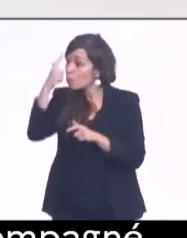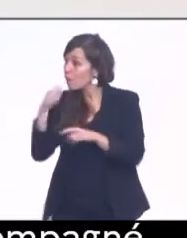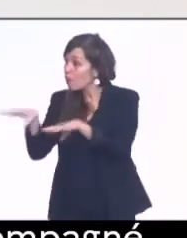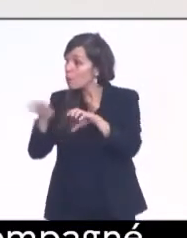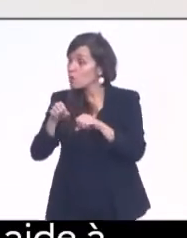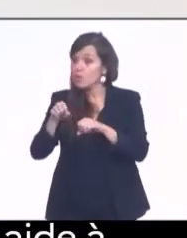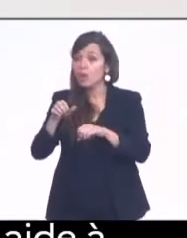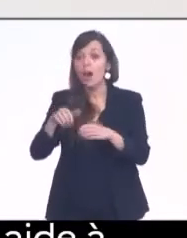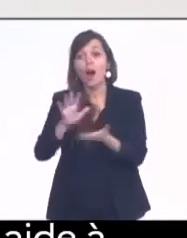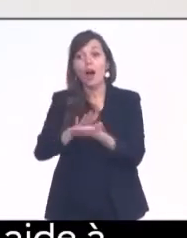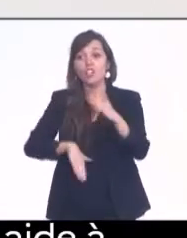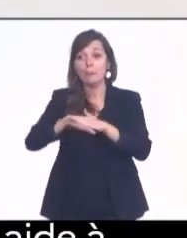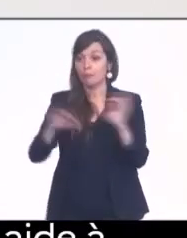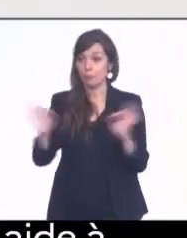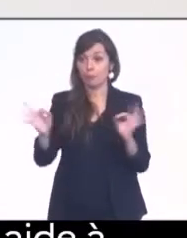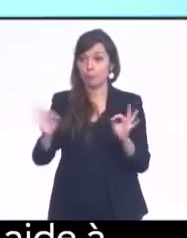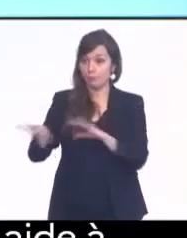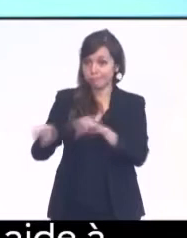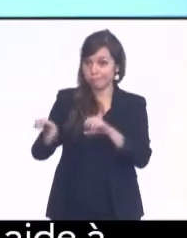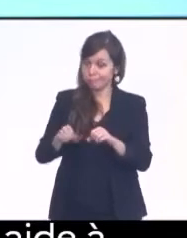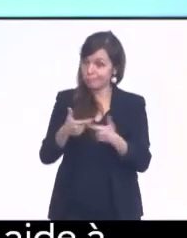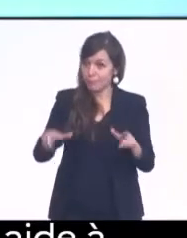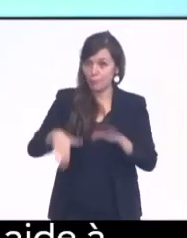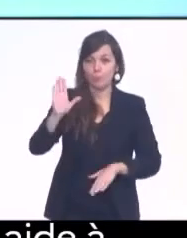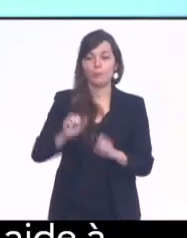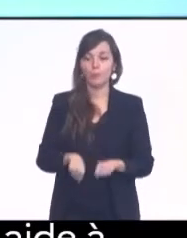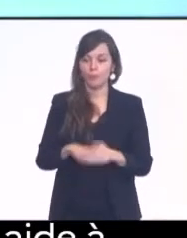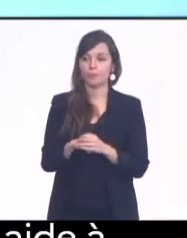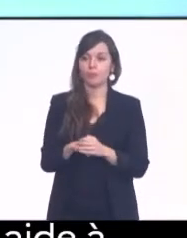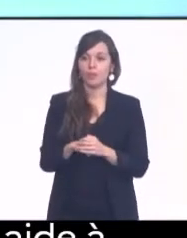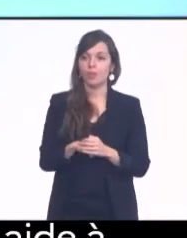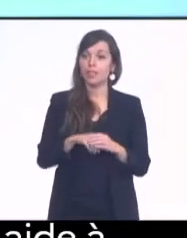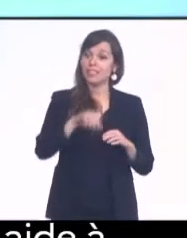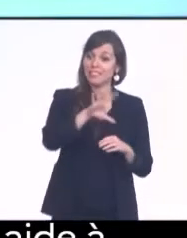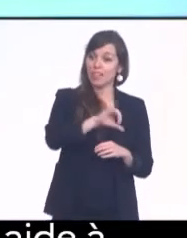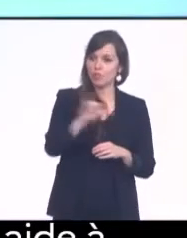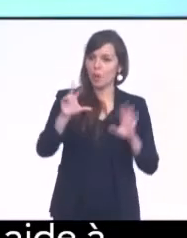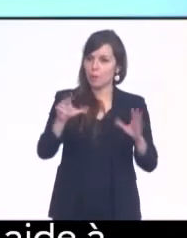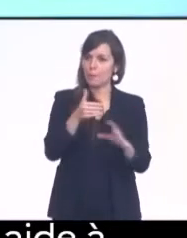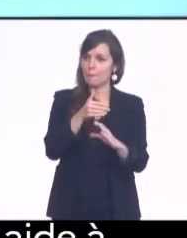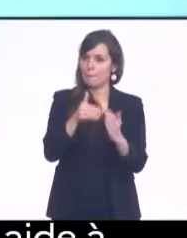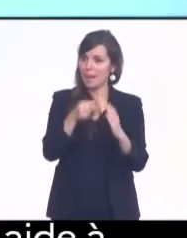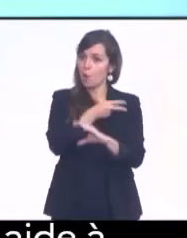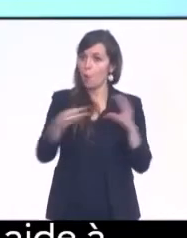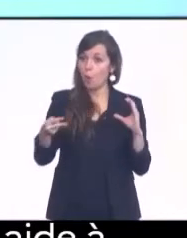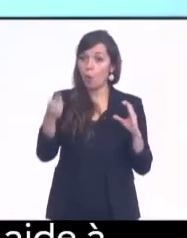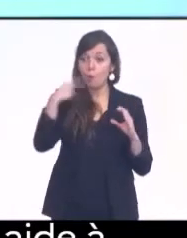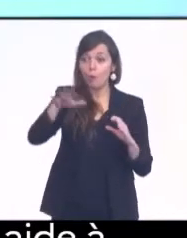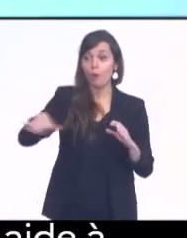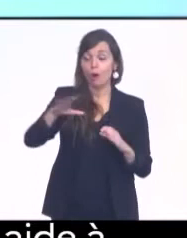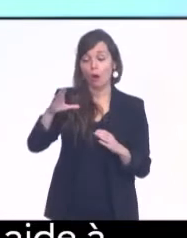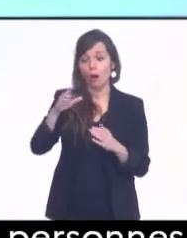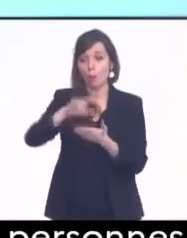handicapées a ainsi été créée. Une aide forfaitaire comprise entre 5 et 8 000 € est versée pour les contrats